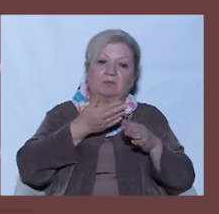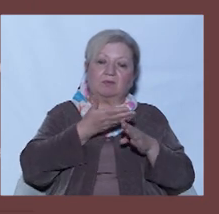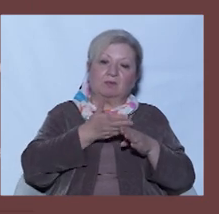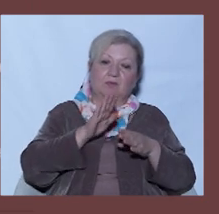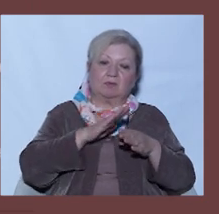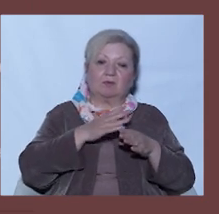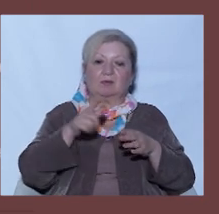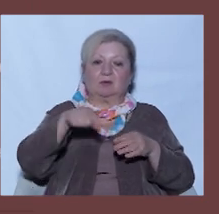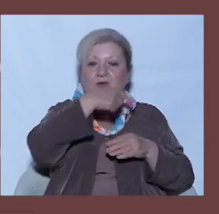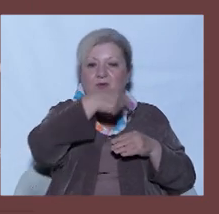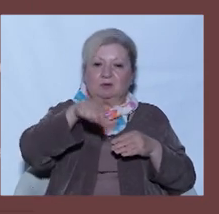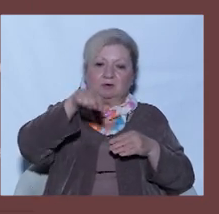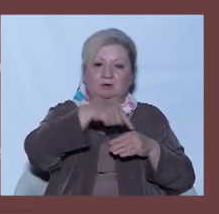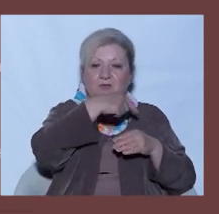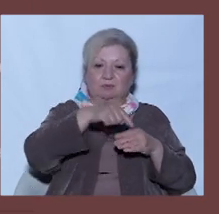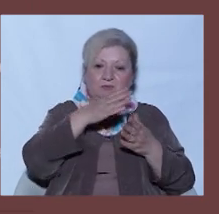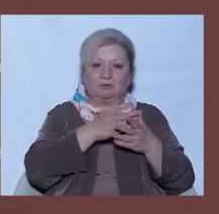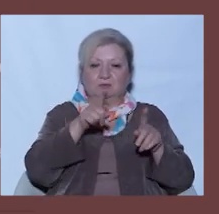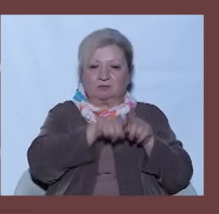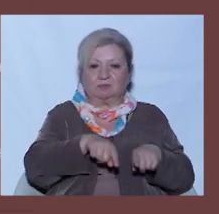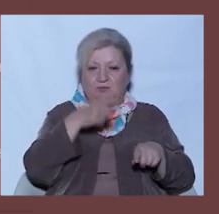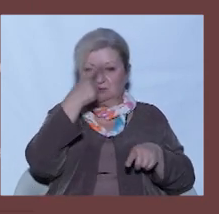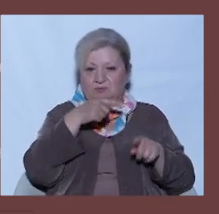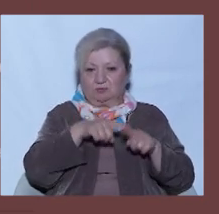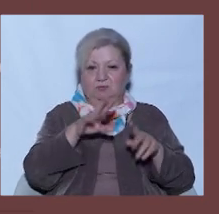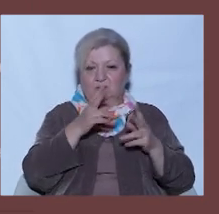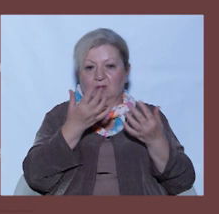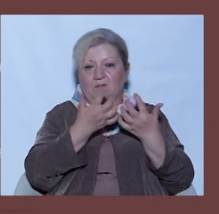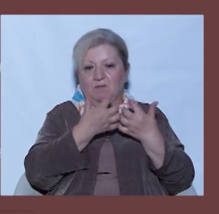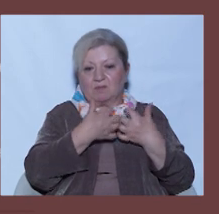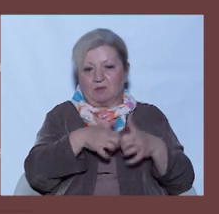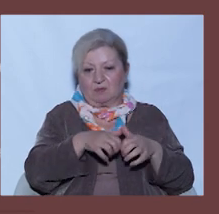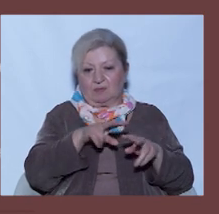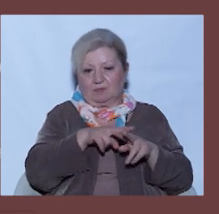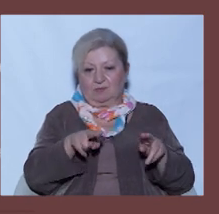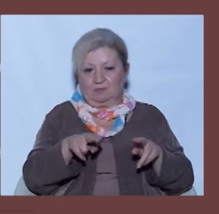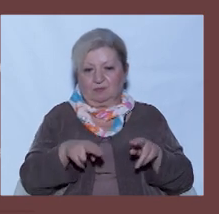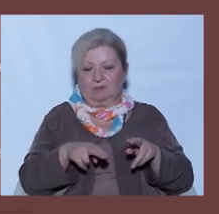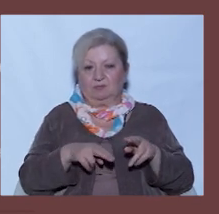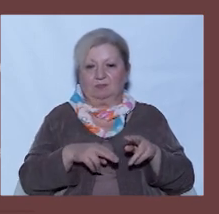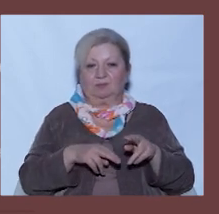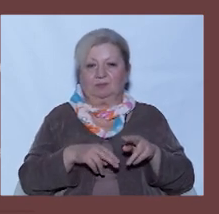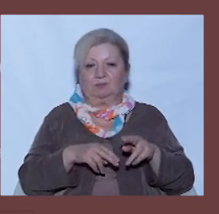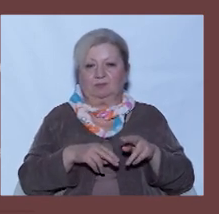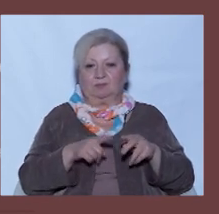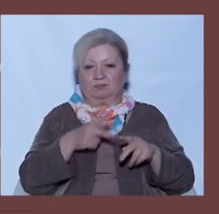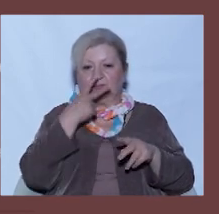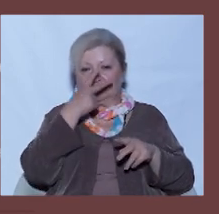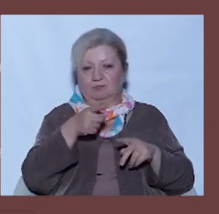პერიოდული რხევები იბადება, რომელიც გავს ძალიან მექანიკურ ანალოგს. დავაკვირდეთ ამ